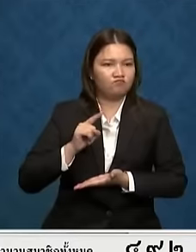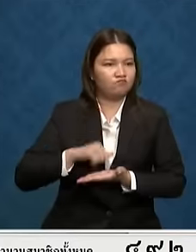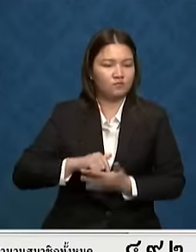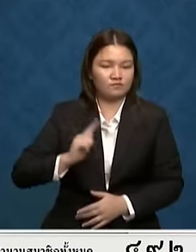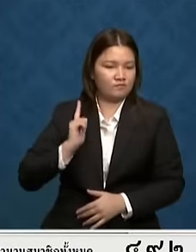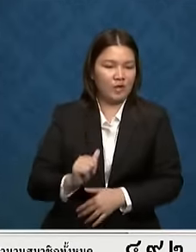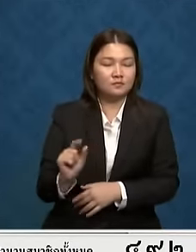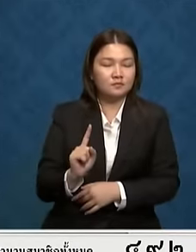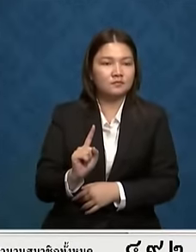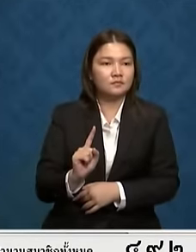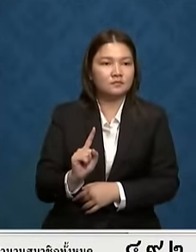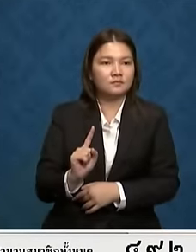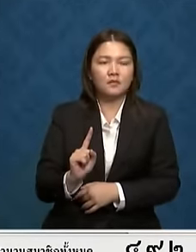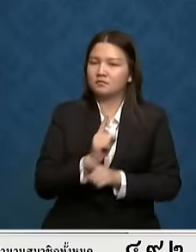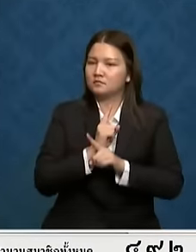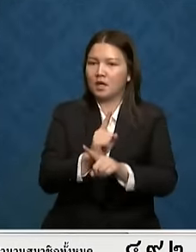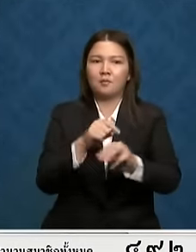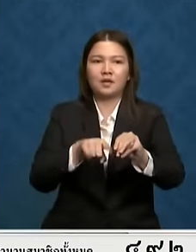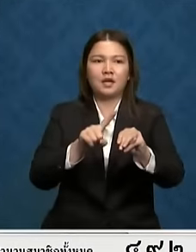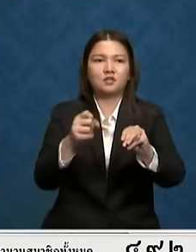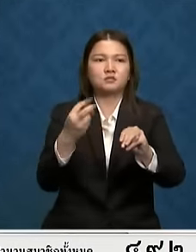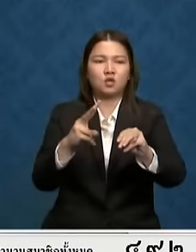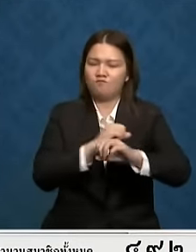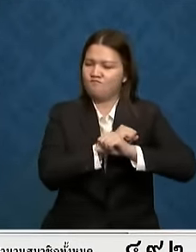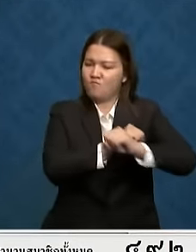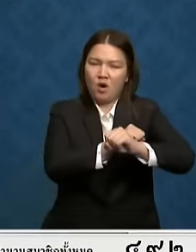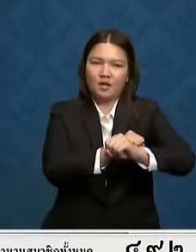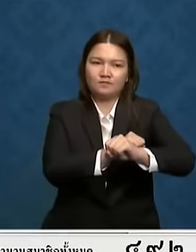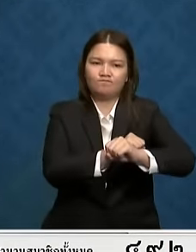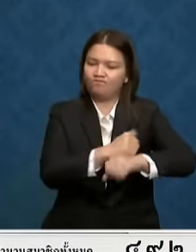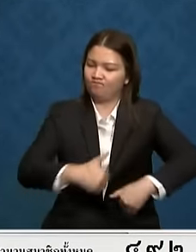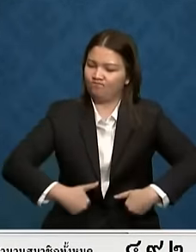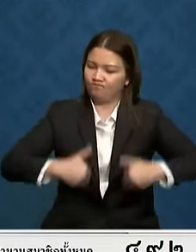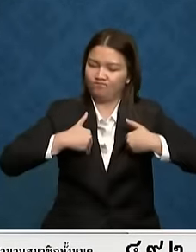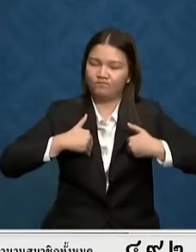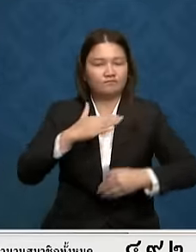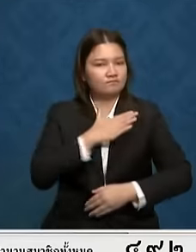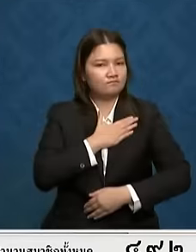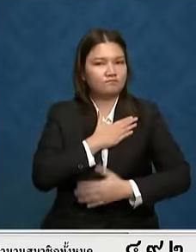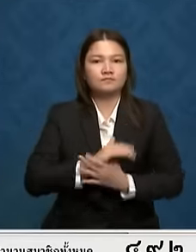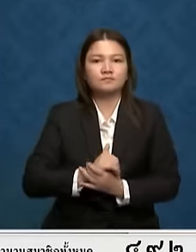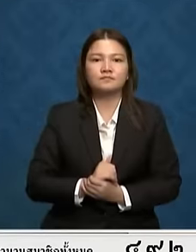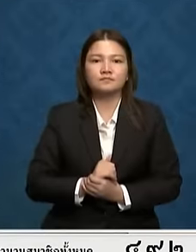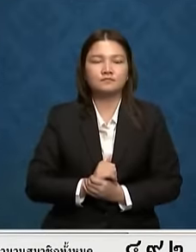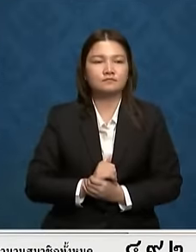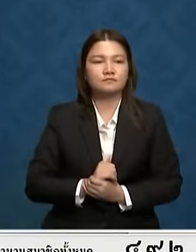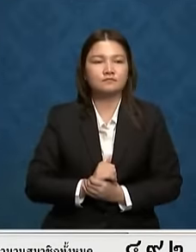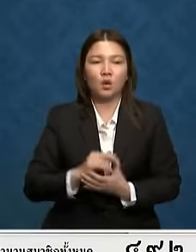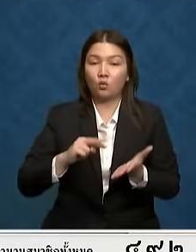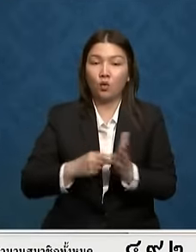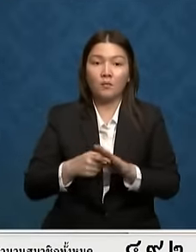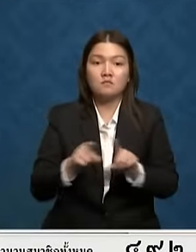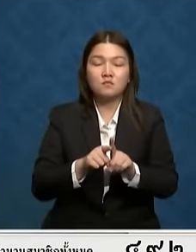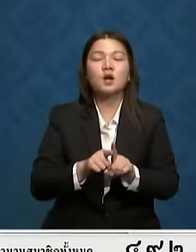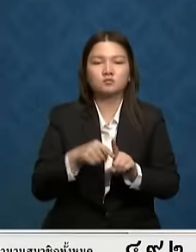นะคะมาตรา 112ด้วยชีวิตค่ะท่านประธานโดยพรรคภูมิใจไทยจะไม่เห็น